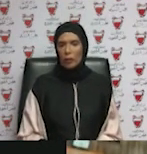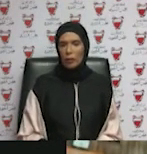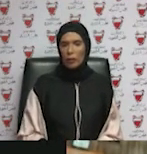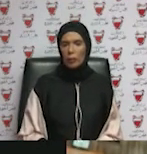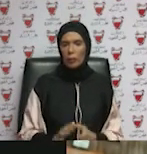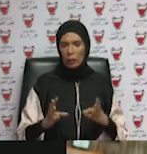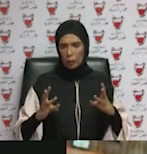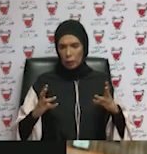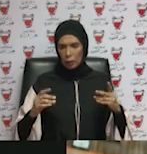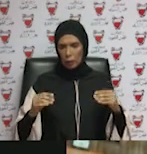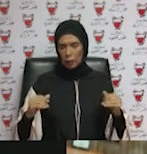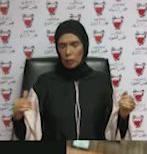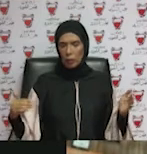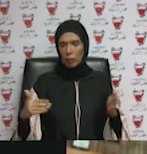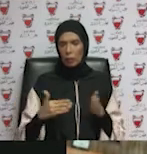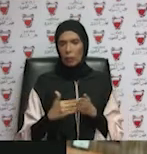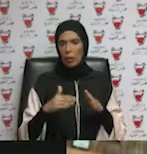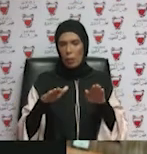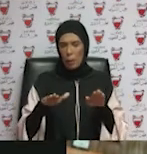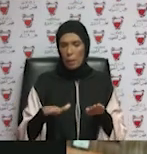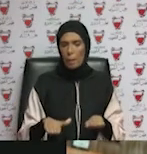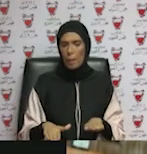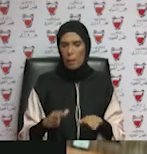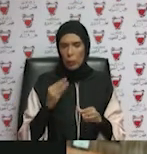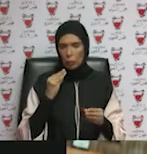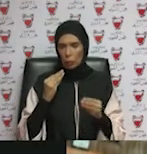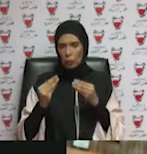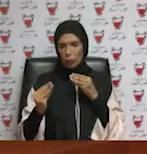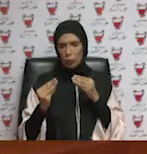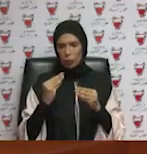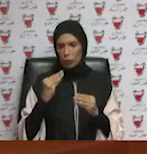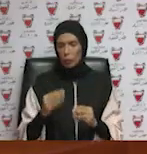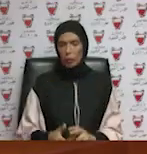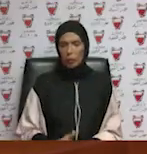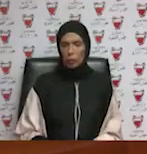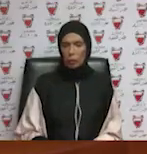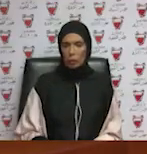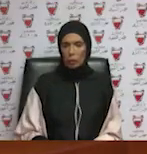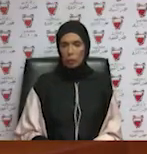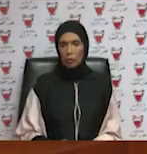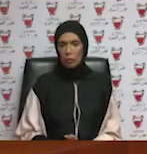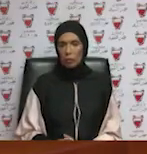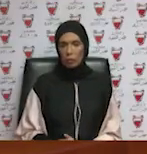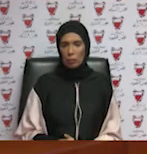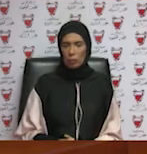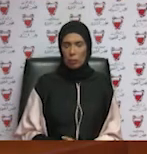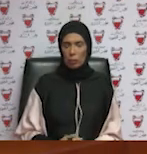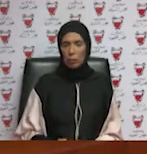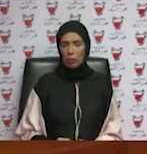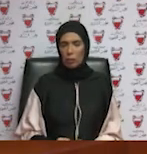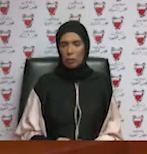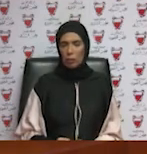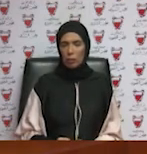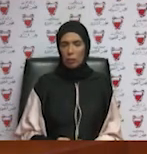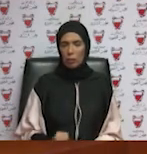حساب ختامي المجلس الموقر يناقش هذه النقطة، وليس هناك كثير من